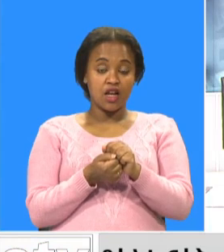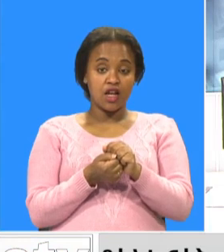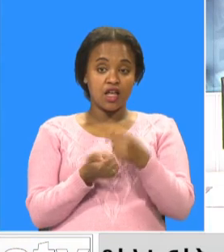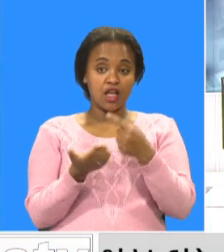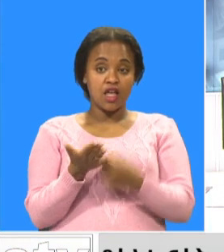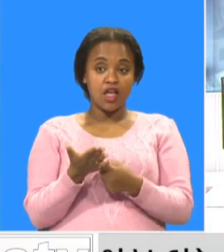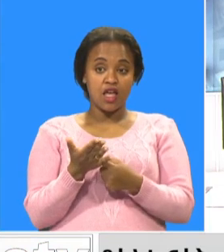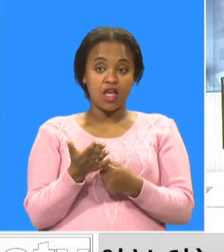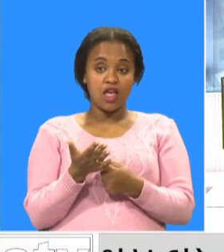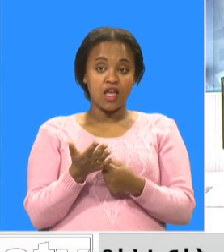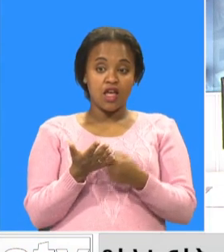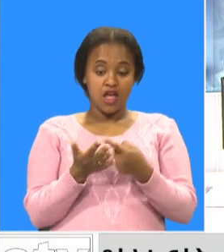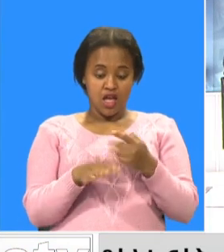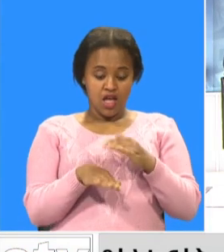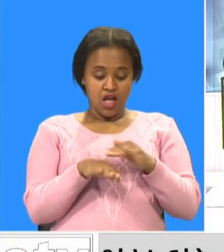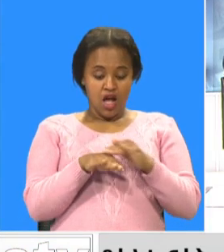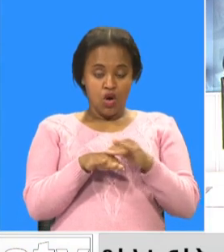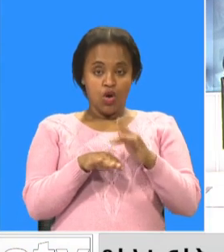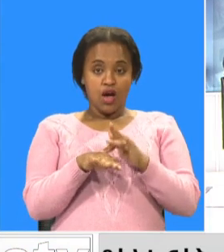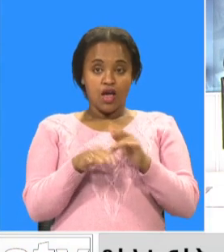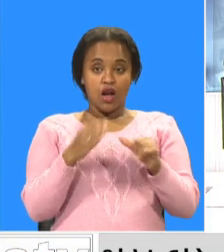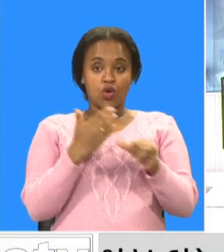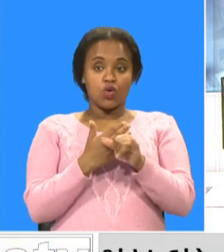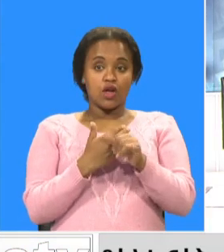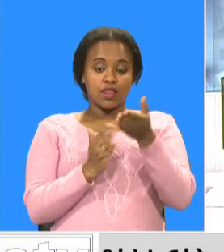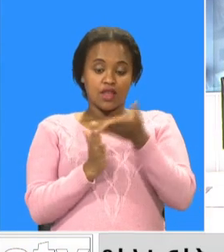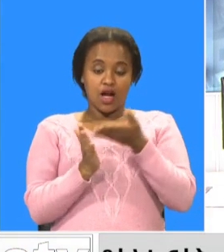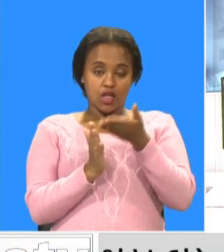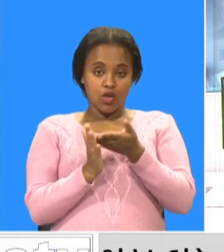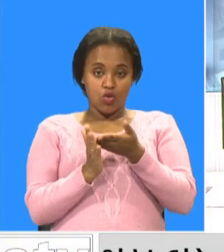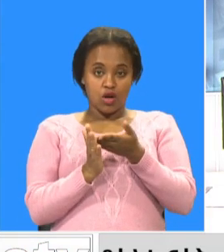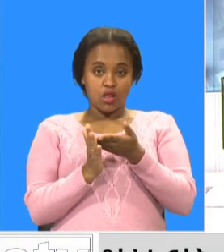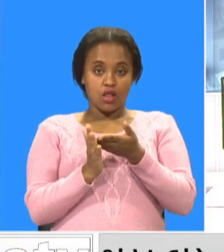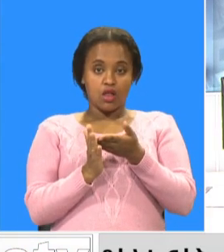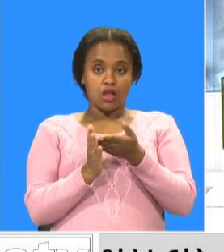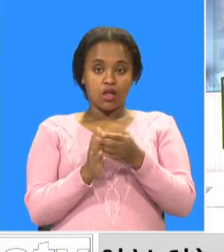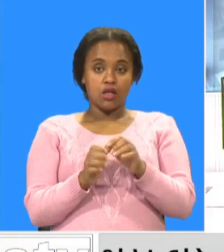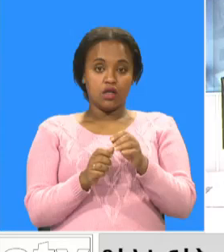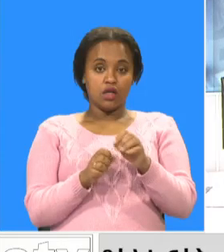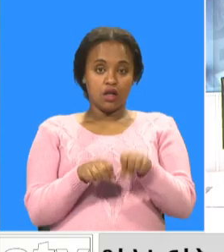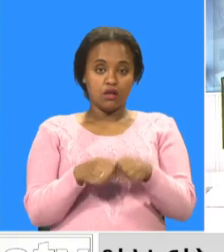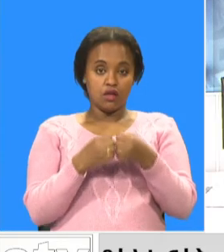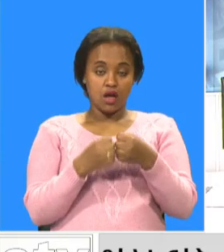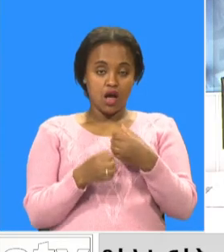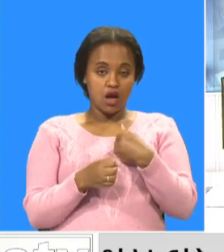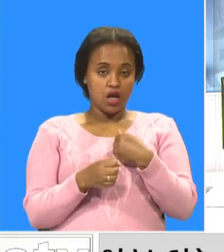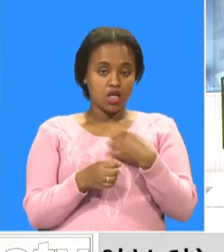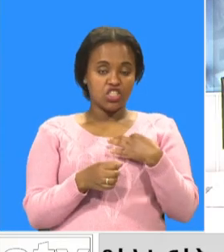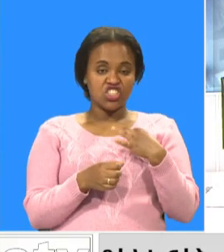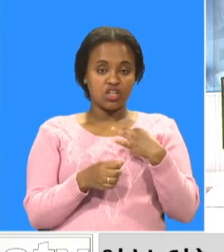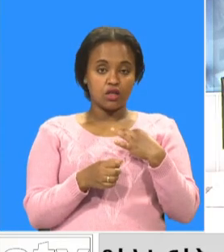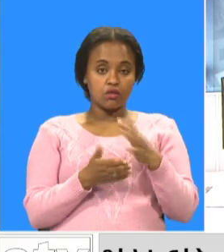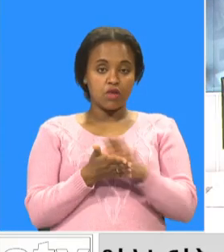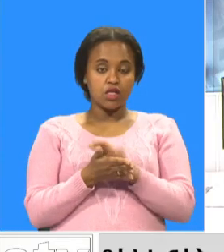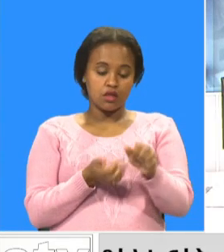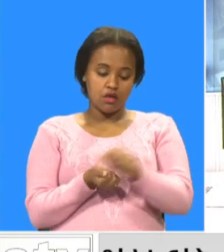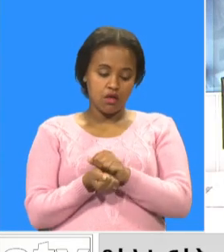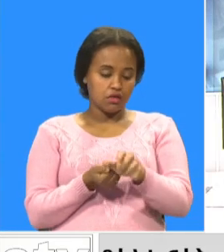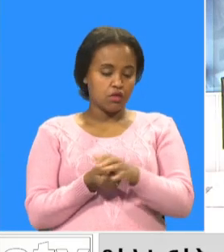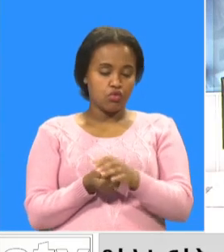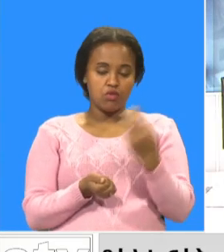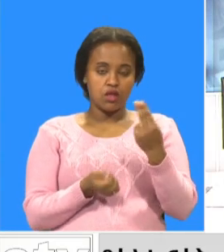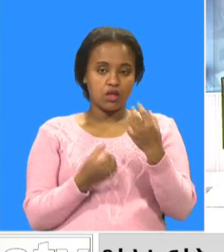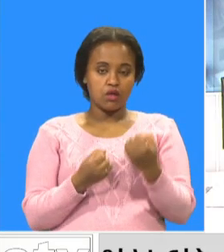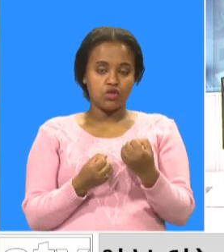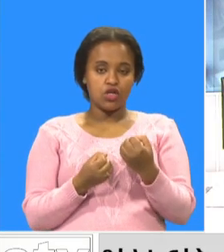አዝሎንጋዝ ይሄ እላው ላይ ያለው ጉዳት ካልደረሰው፣ ካልተቆረጠ፣ ካልተሰነጠቀ፣ ሌላ ችግር ከሌለው የጨርቅ ማስኩ እያጠቡ መጠቀም